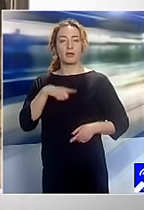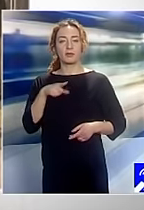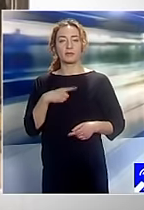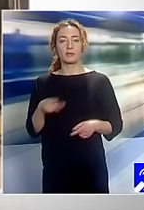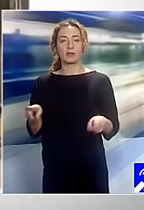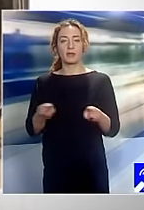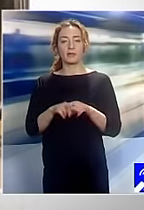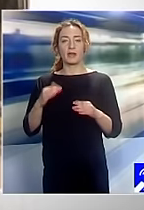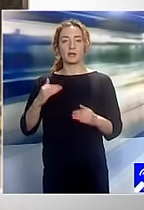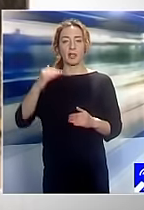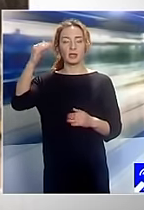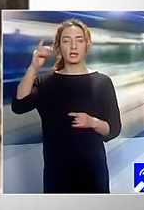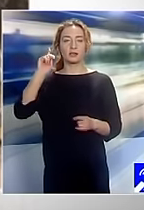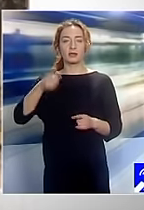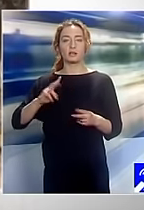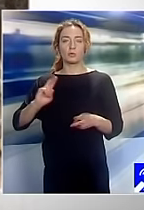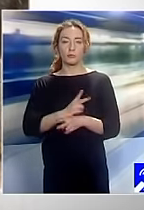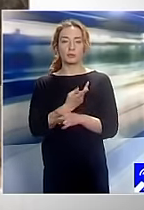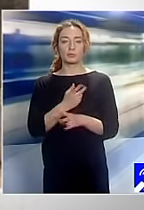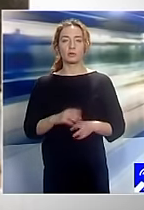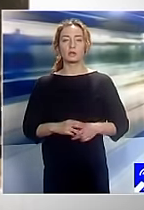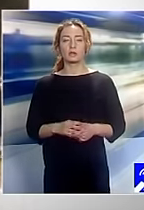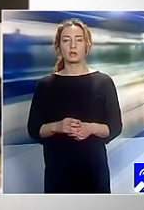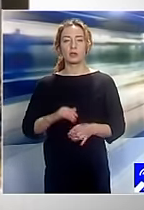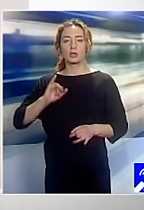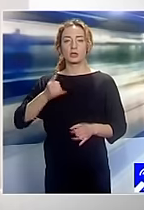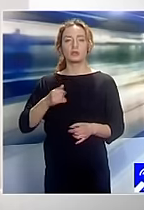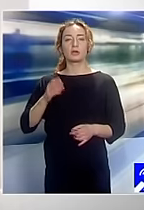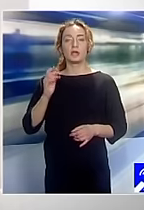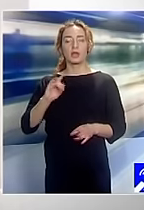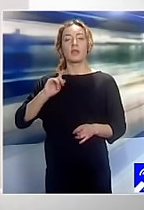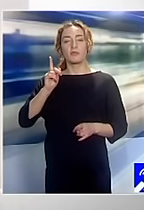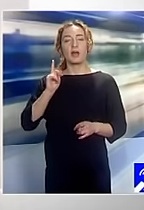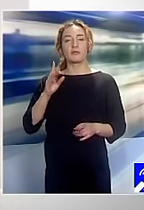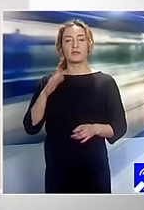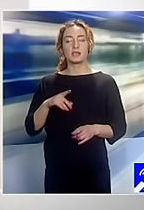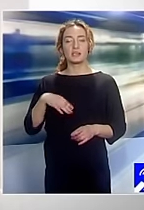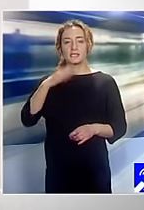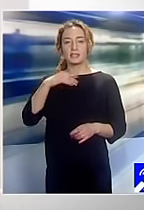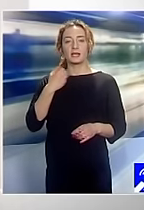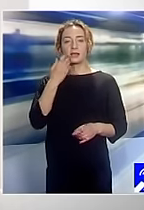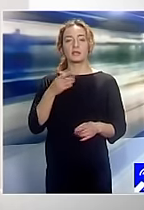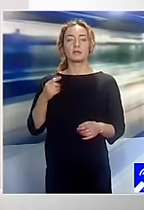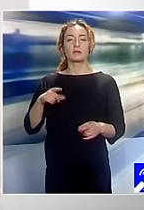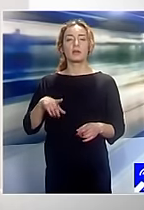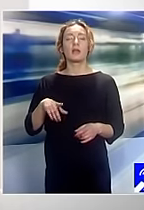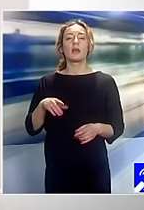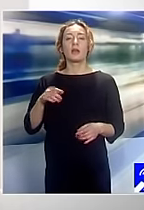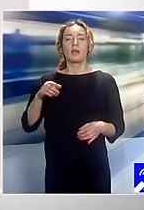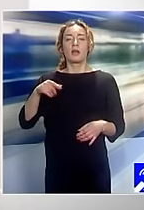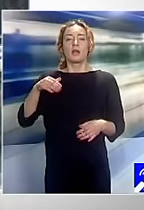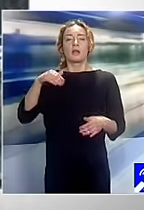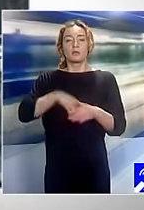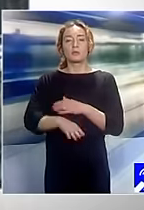mai ridicate decât media obișnuită, dar că vor fi și zile în care mercurul din termometre va coborî sub limita de